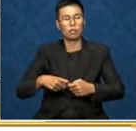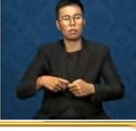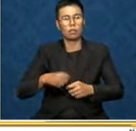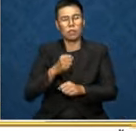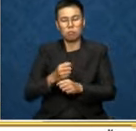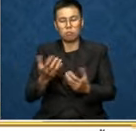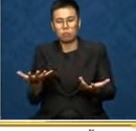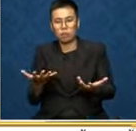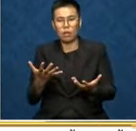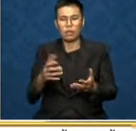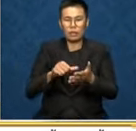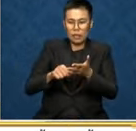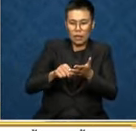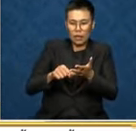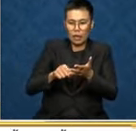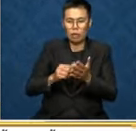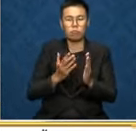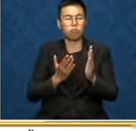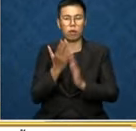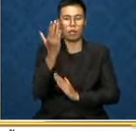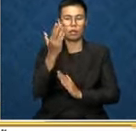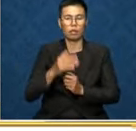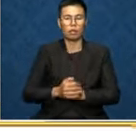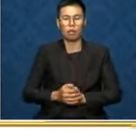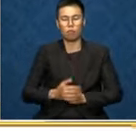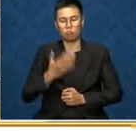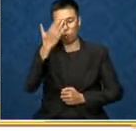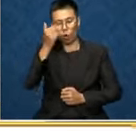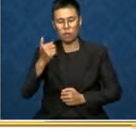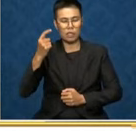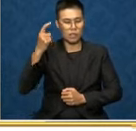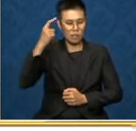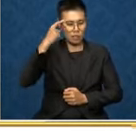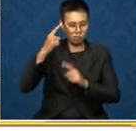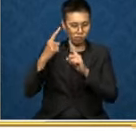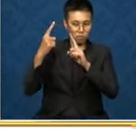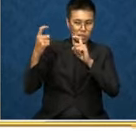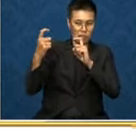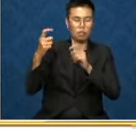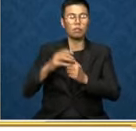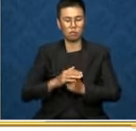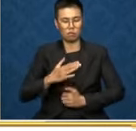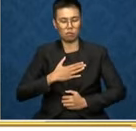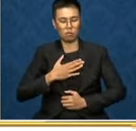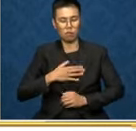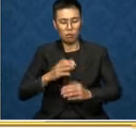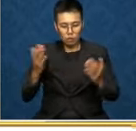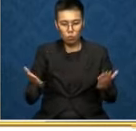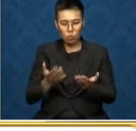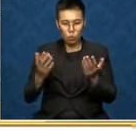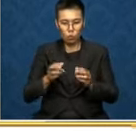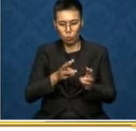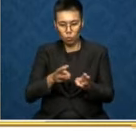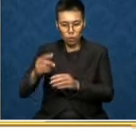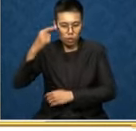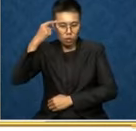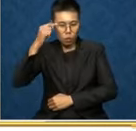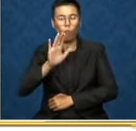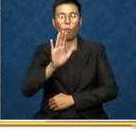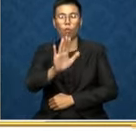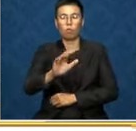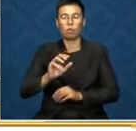กลนี้แล้วก็แก้ไขได้สำเร็จท่ามกลางความเห็นที่แตกต่างกันมากมายหลายประเด็นดิฉันจึงสนับสนุนแนวคิดของรัฐบาลที่ให้มี